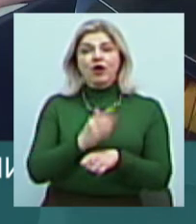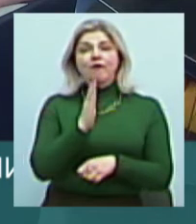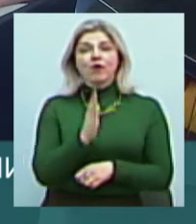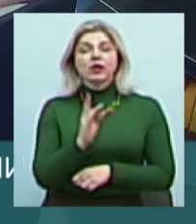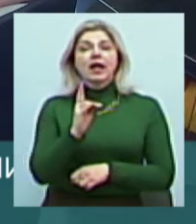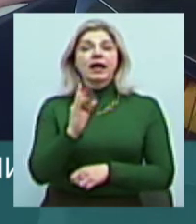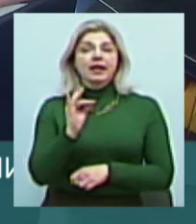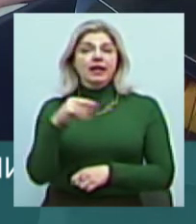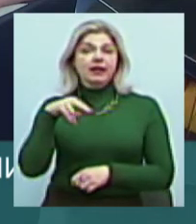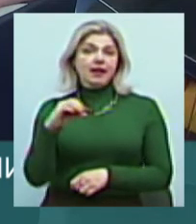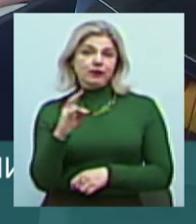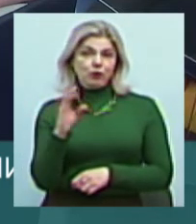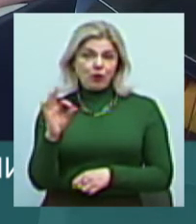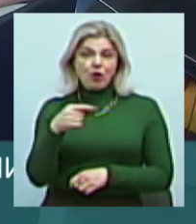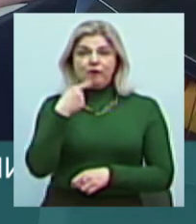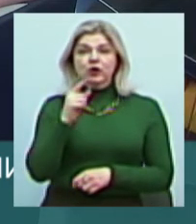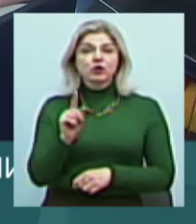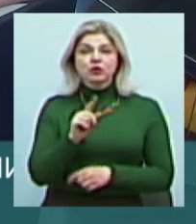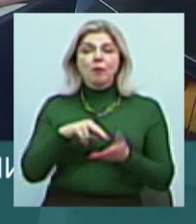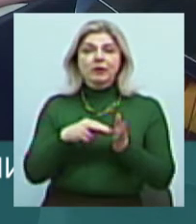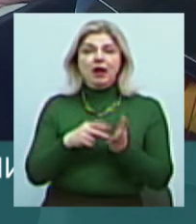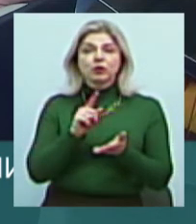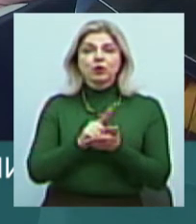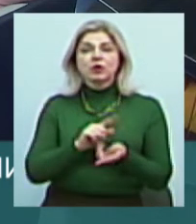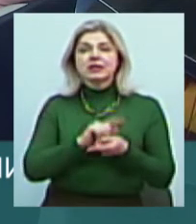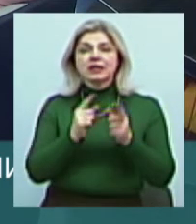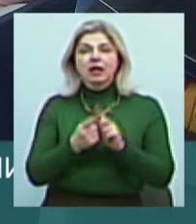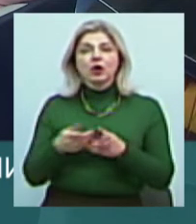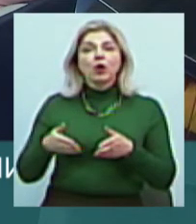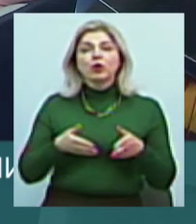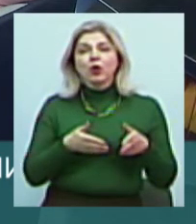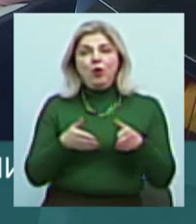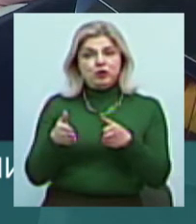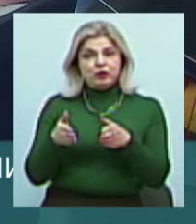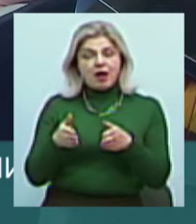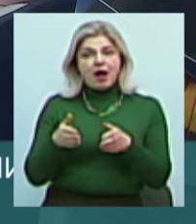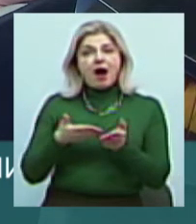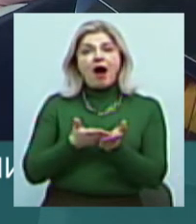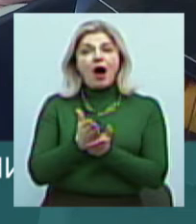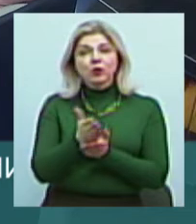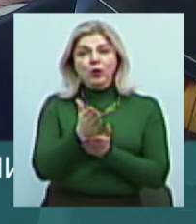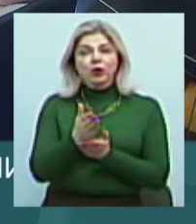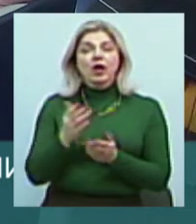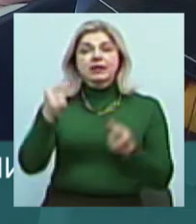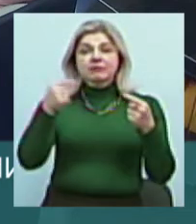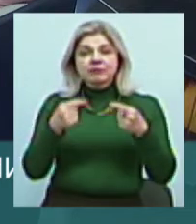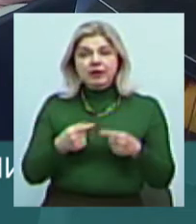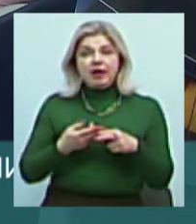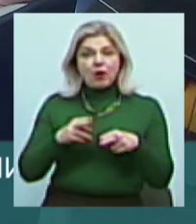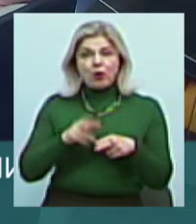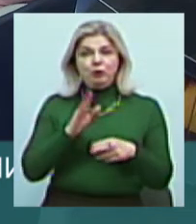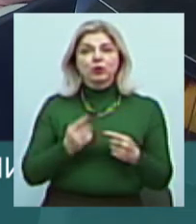Криленко сказав, що план повинен стати дорожньою карткою, згідно з якою будуть